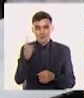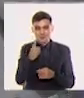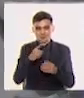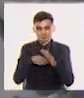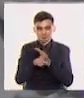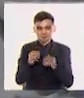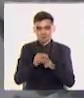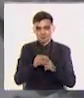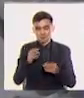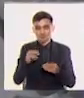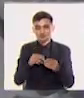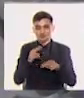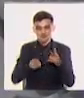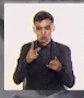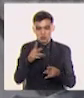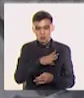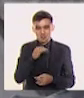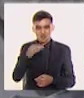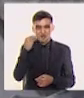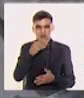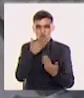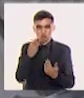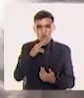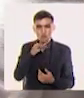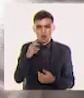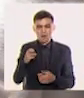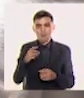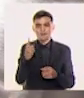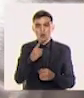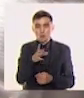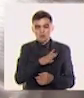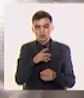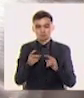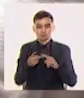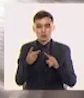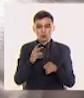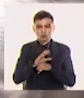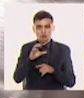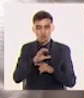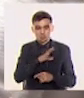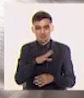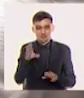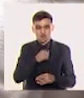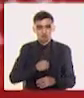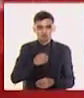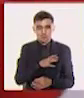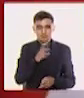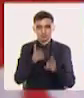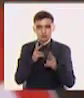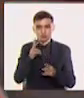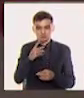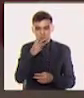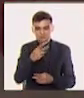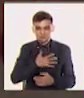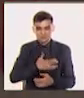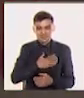келе жатқанда, ұн жеткізуші тараптың сапасыз ұнды бірінші сұрып орнына тарата бастағаны ашуымызды келтіреді дейді нан пісірушілер. Жүз